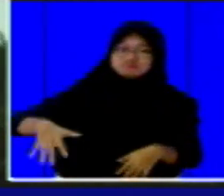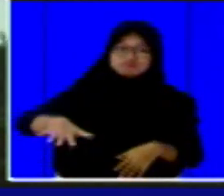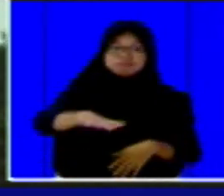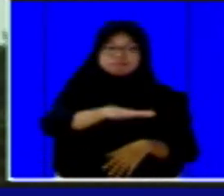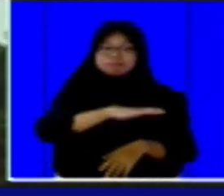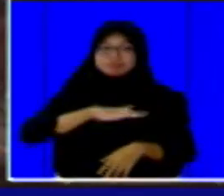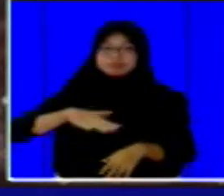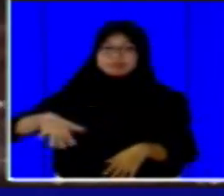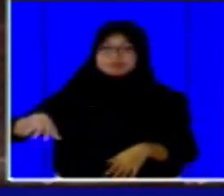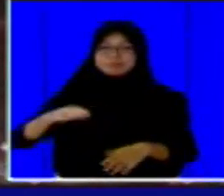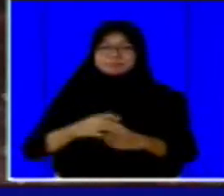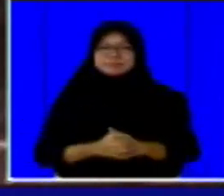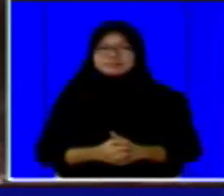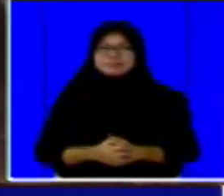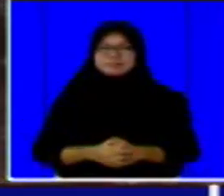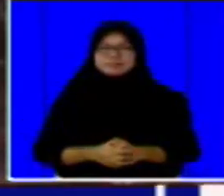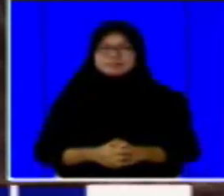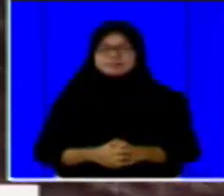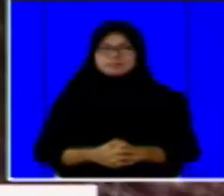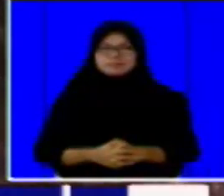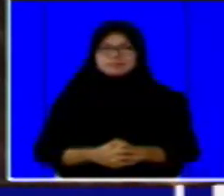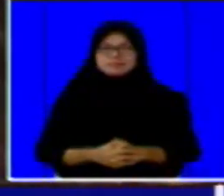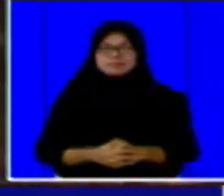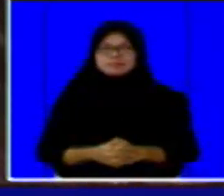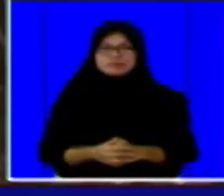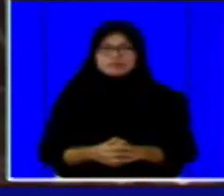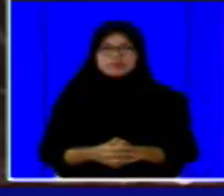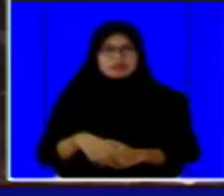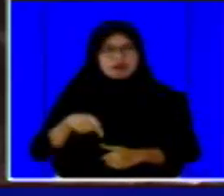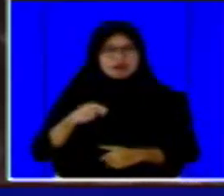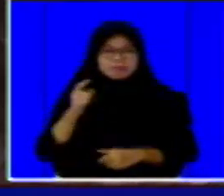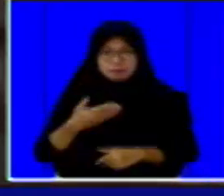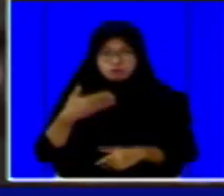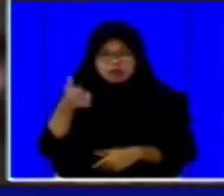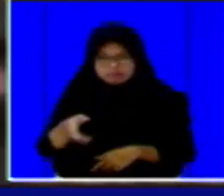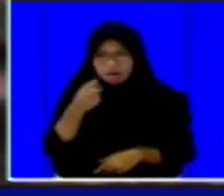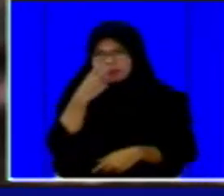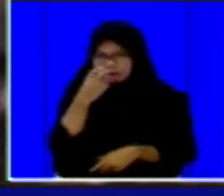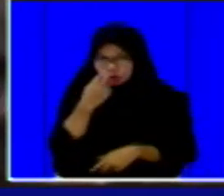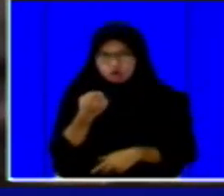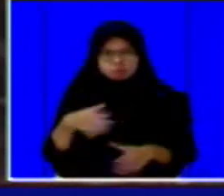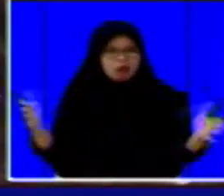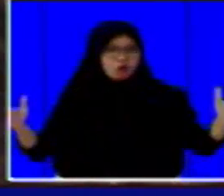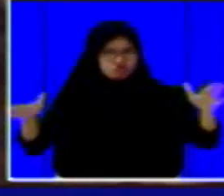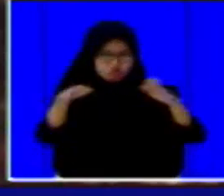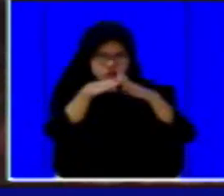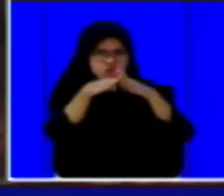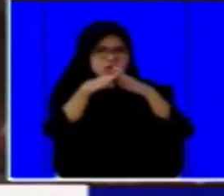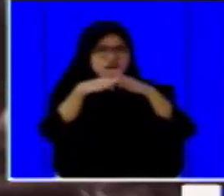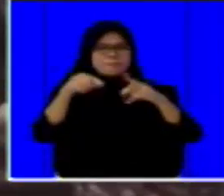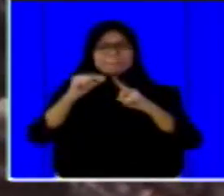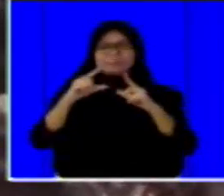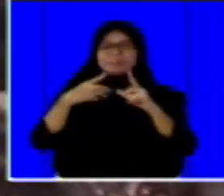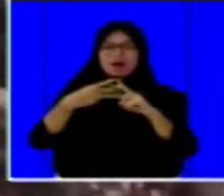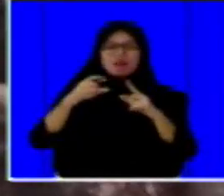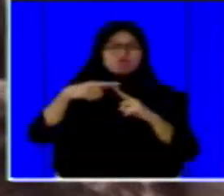Jawa Barat, khususnya Bandung, tidak hanya memiliki Gunung Sunda Purba, tapi ada juga Gunung Patuha. Nah, hasil erupsinya menciptakan